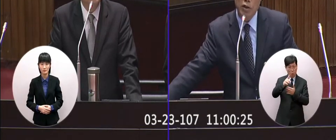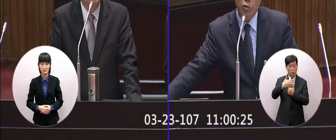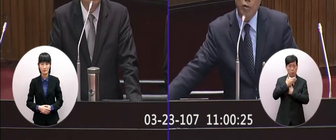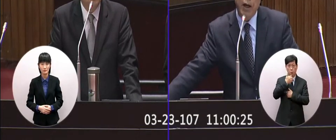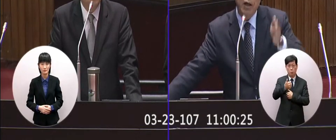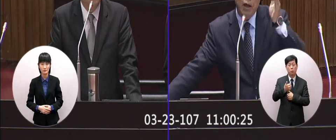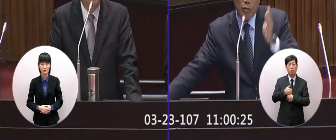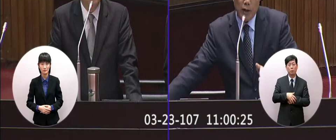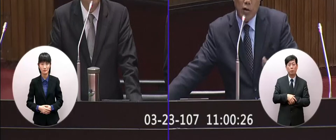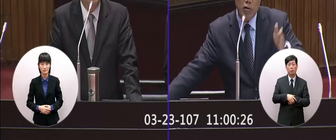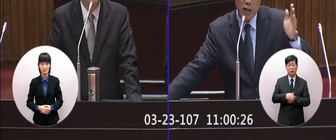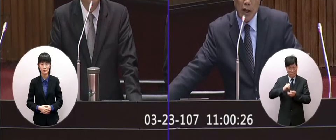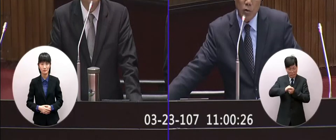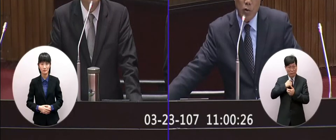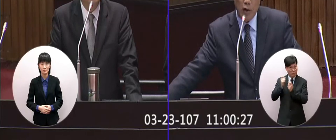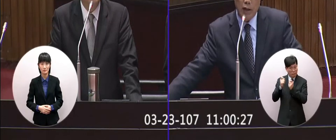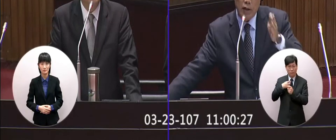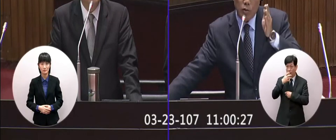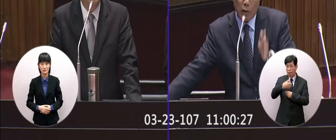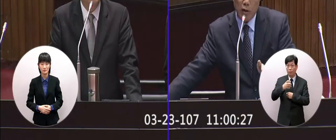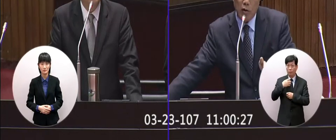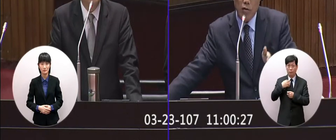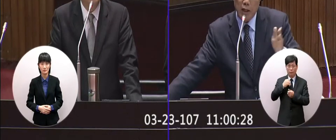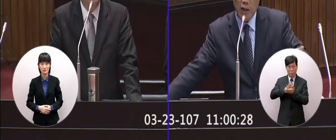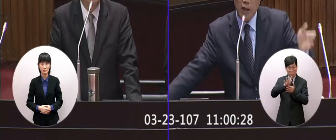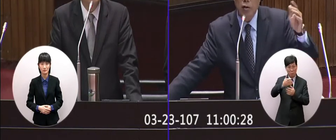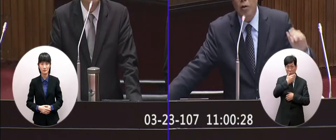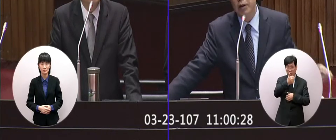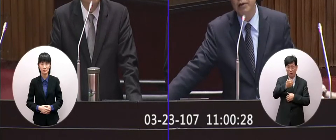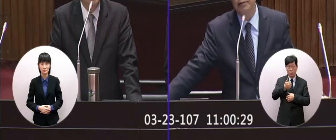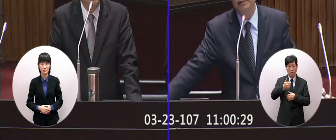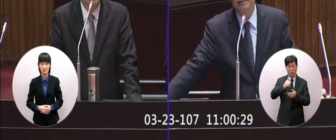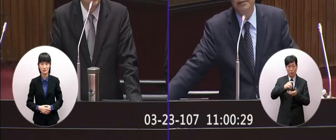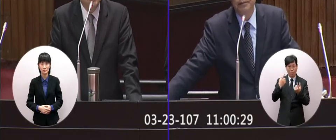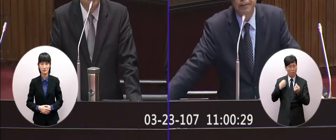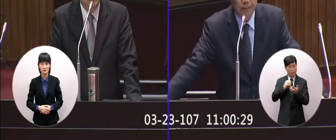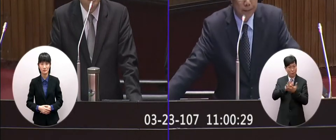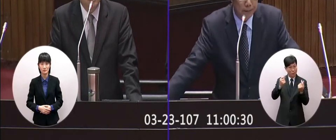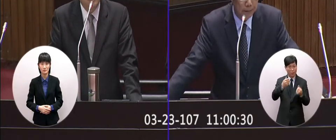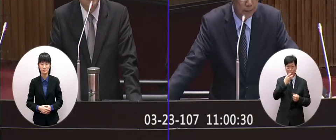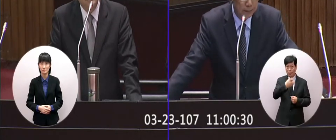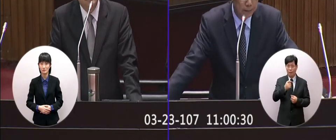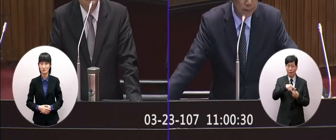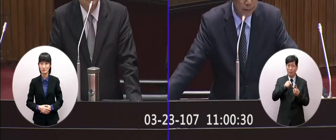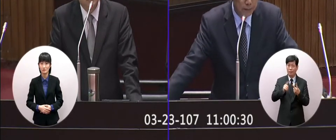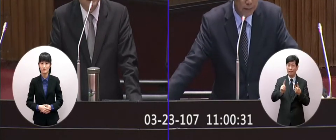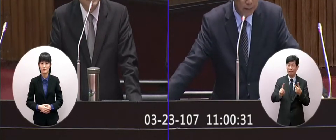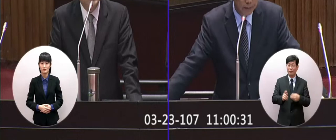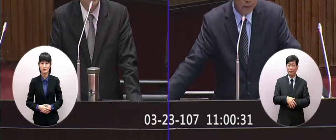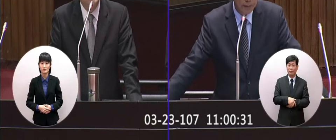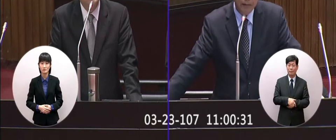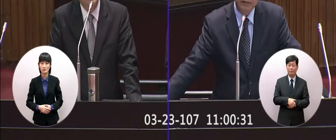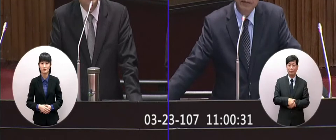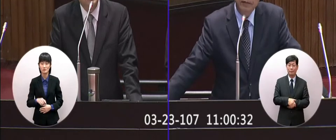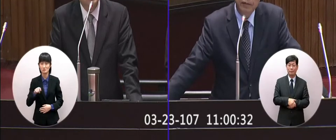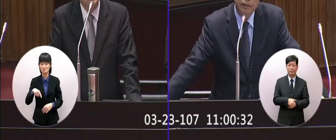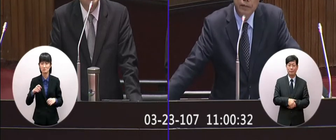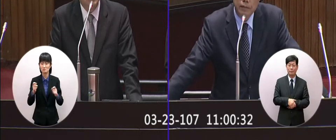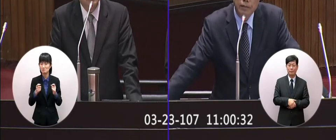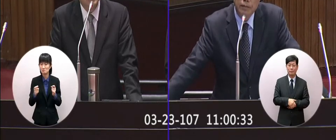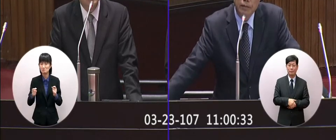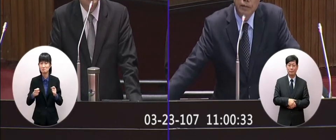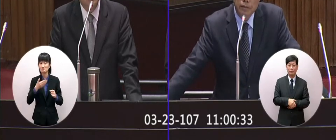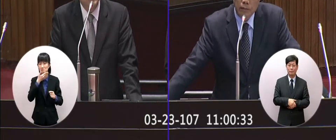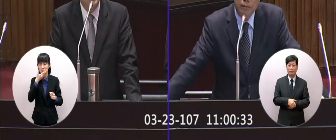可能是短是多嘛？短空长多还是短空长更空呢？ 这个短长哈、哦、这